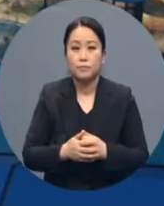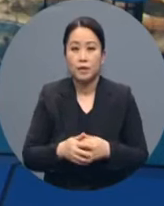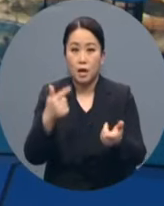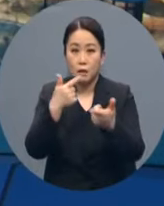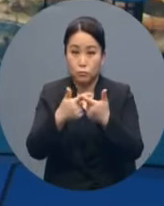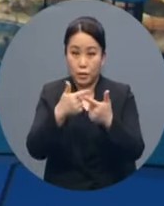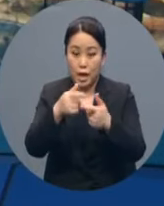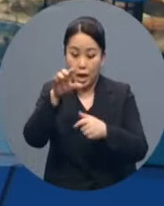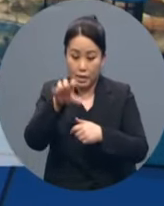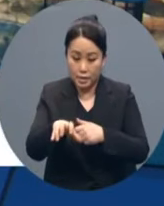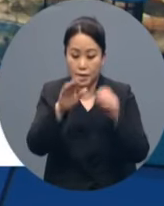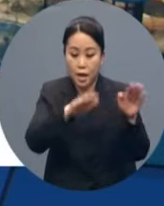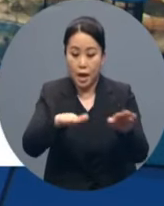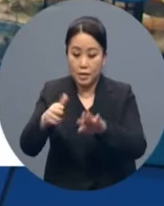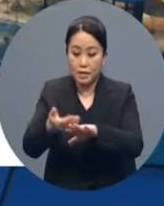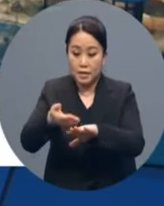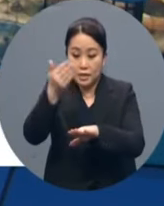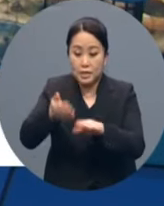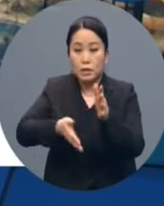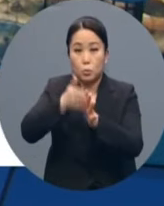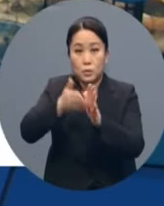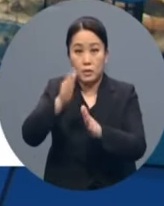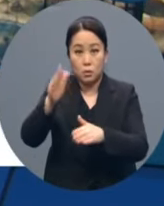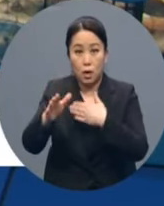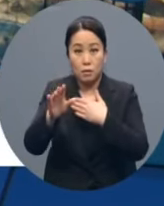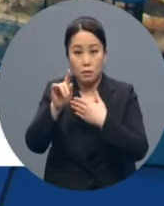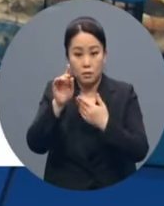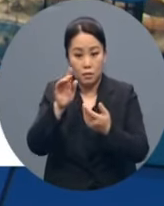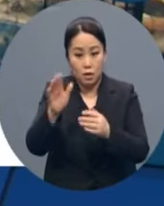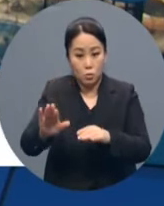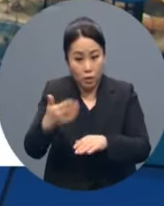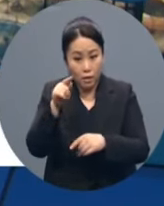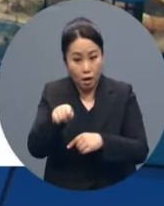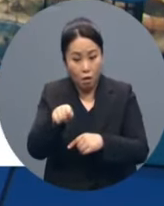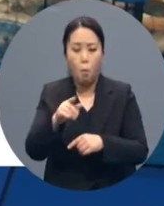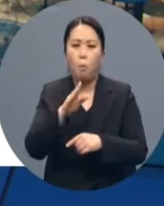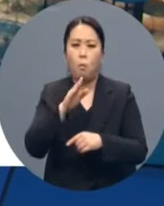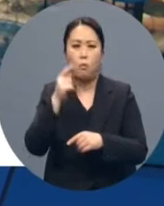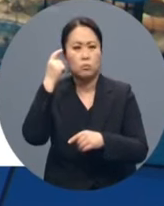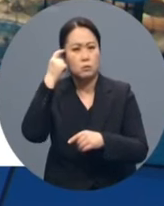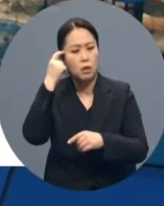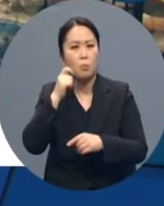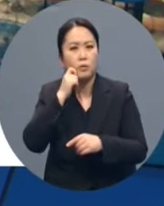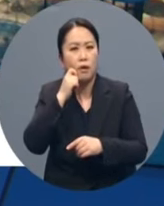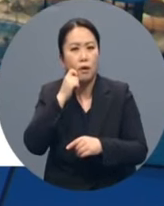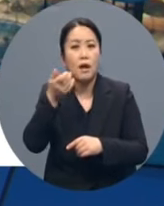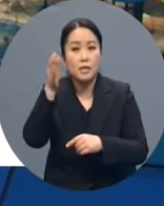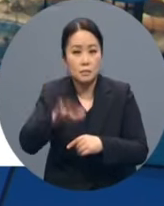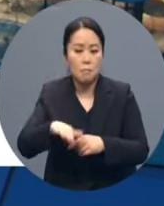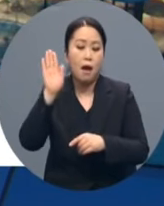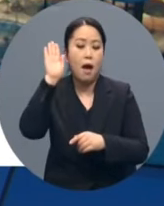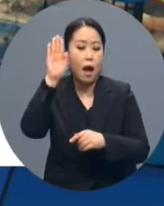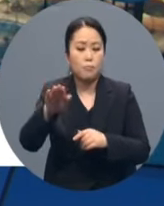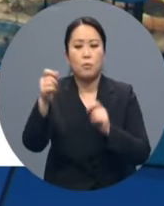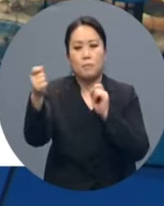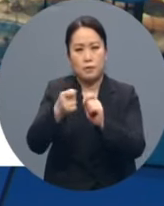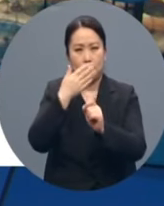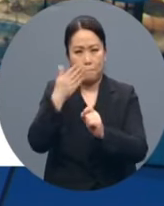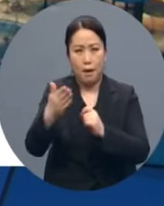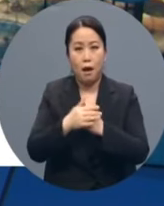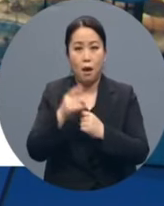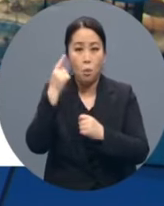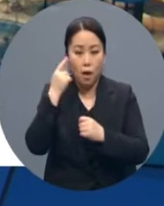부산이 해상 도시가 된다. 상상하기 어렵습니다만 가까운 미래가 될 수도 있겠습니다. 10년 안에 부산에